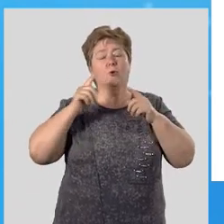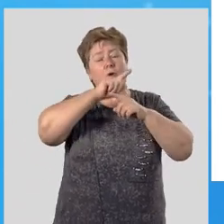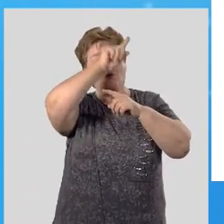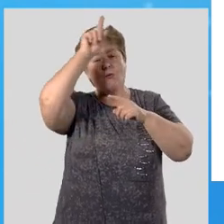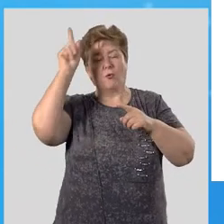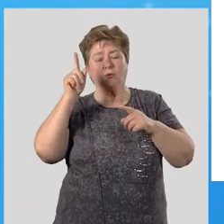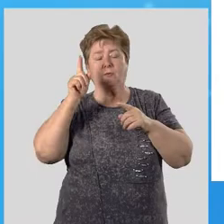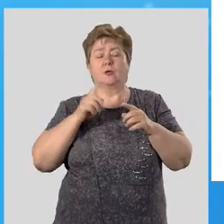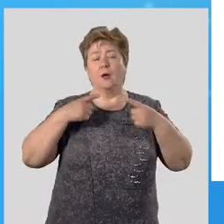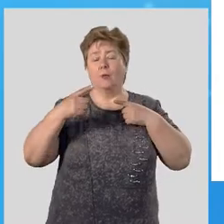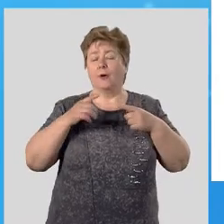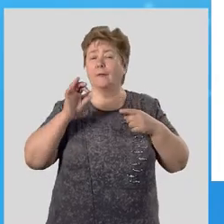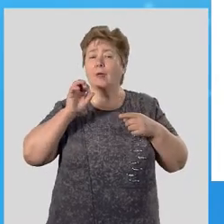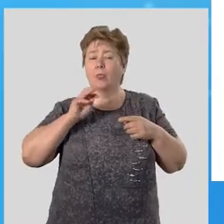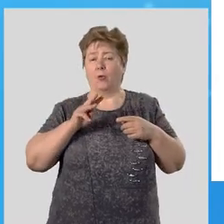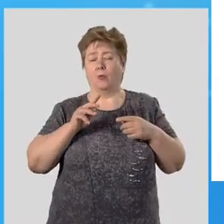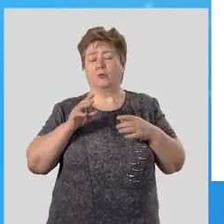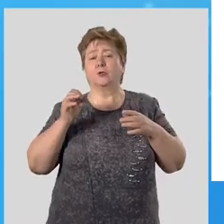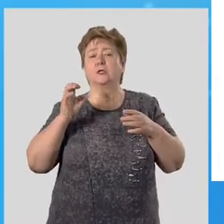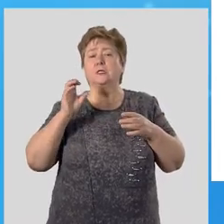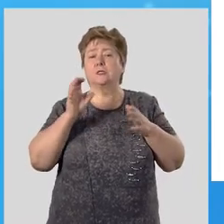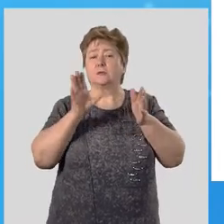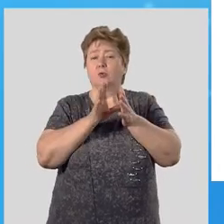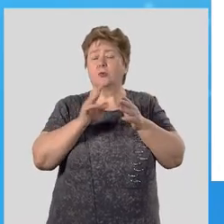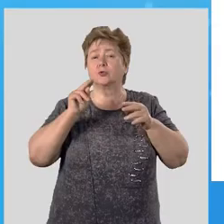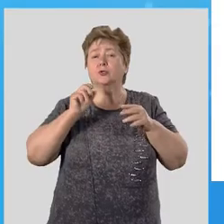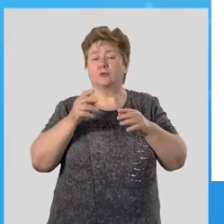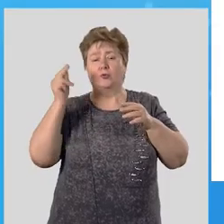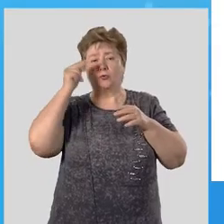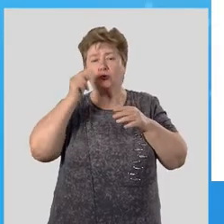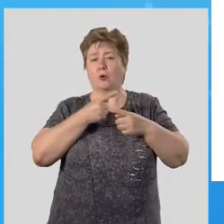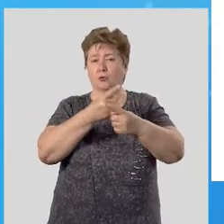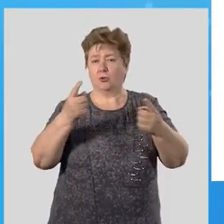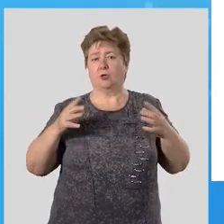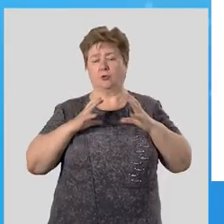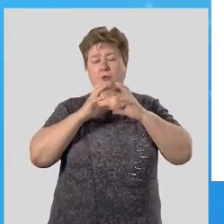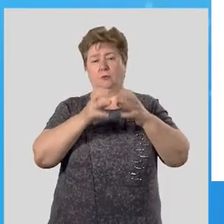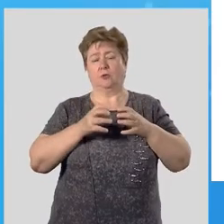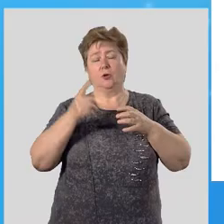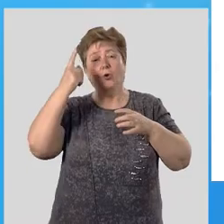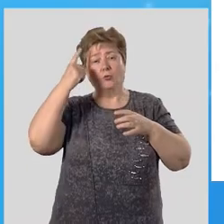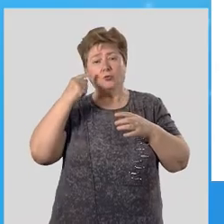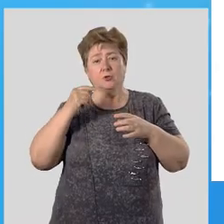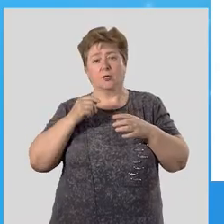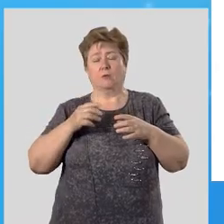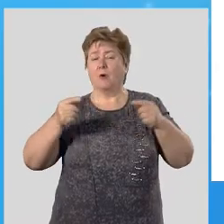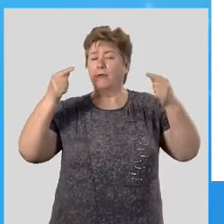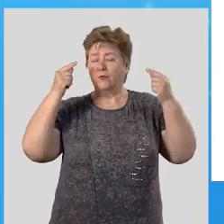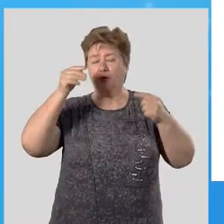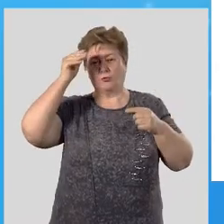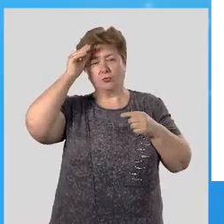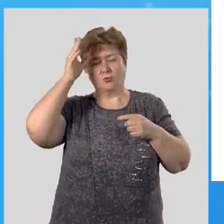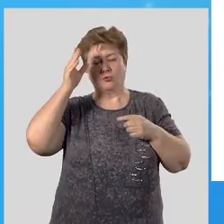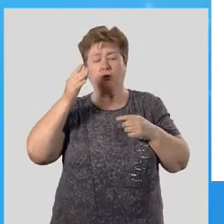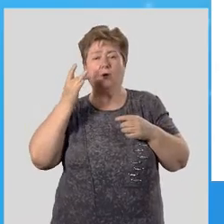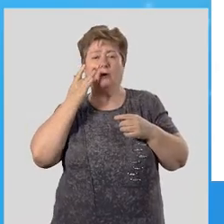космос. Поговорим о том, с помощью чего изучают окружающий мир. Узнаем о великих